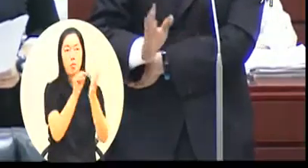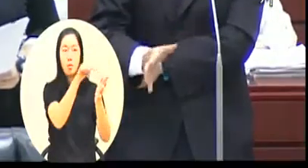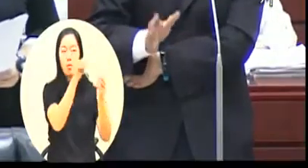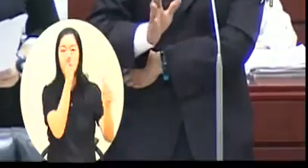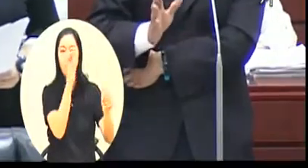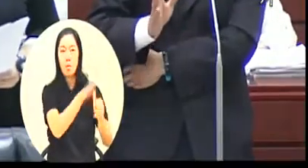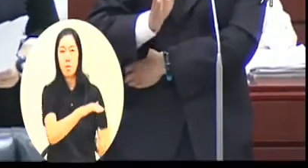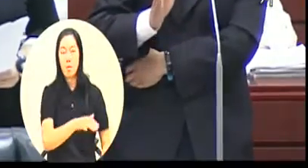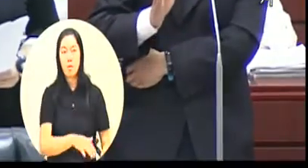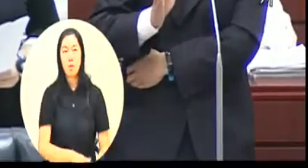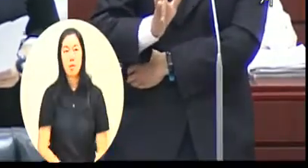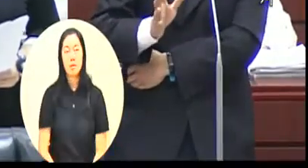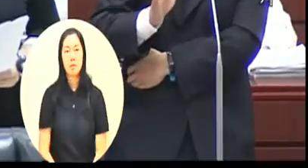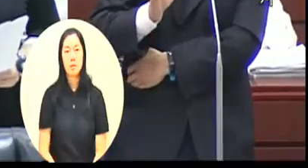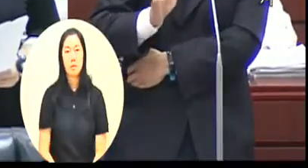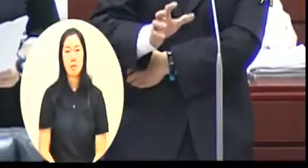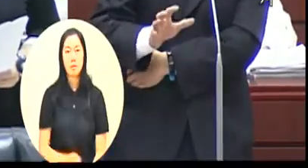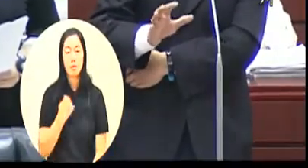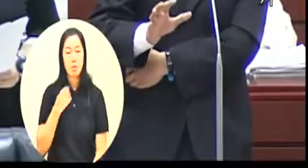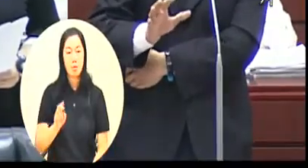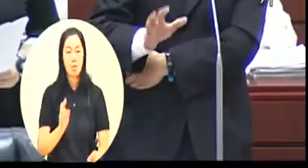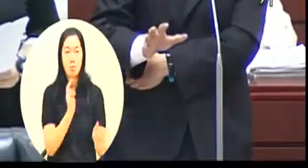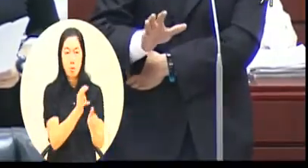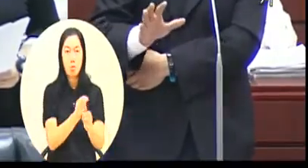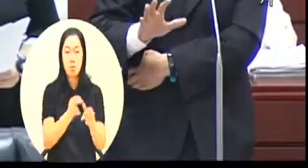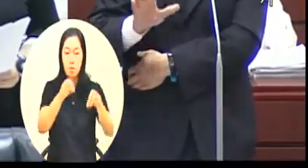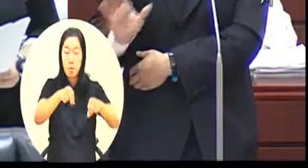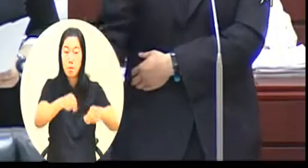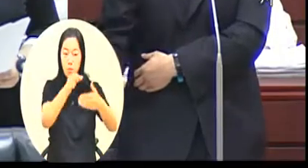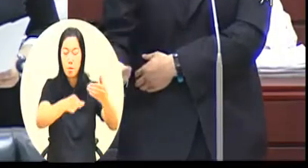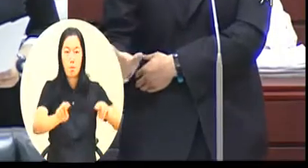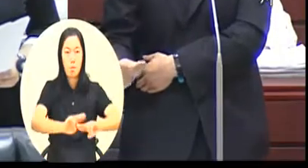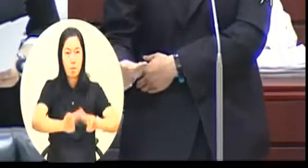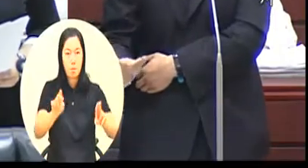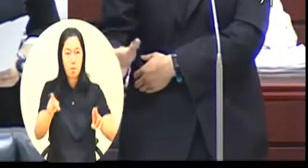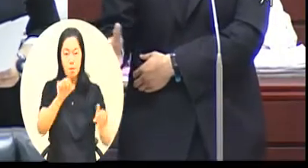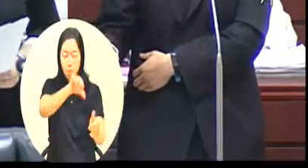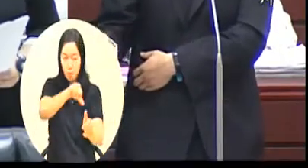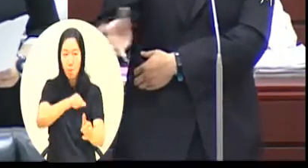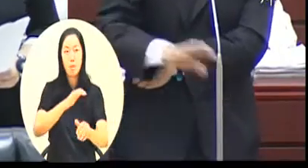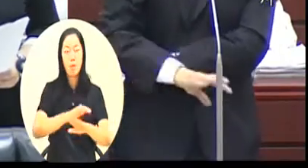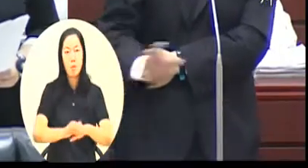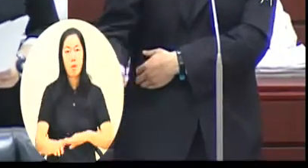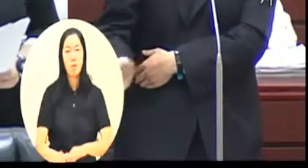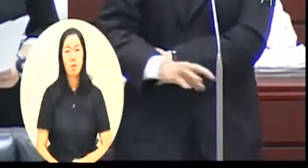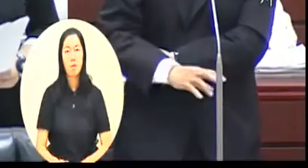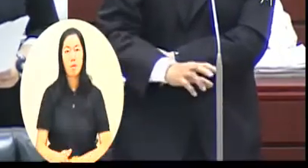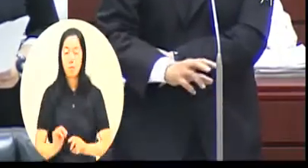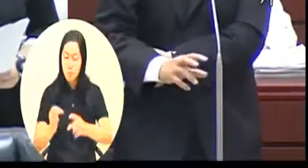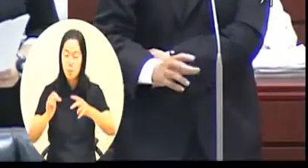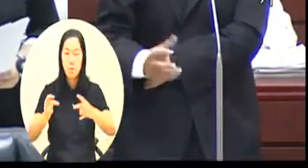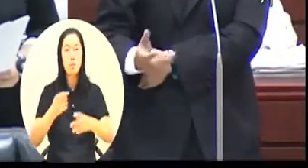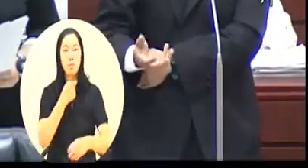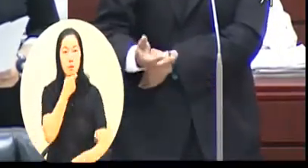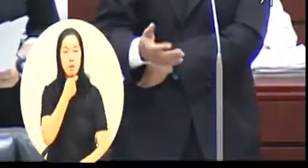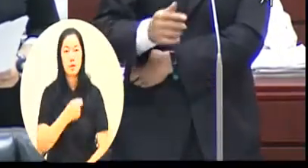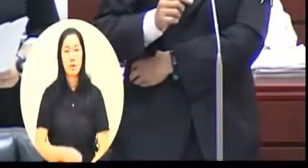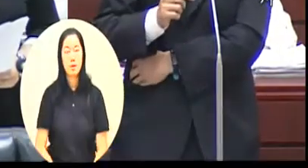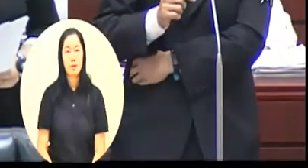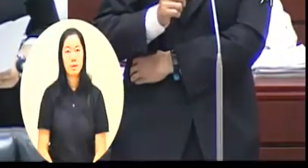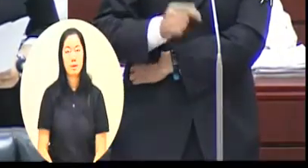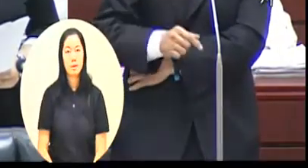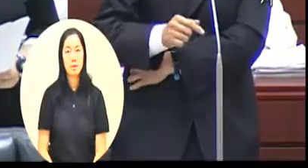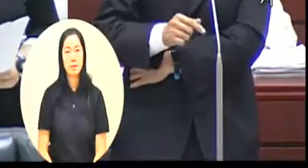格。这个部分我们有启动我们的契约的机制，该开罚就开罚，改善就改善。然后我们